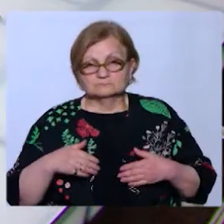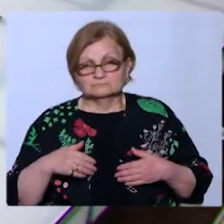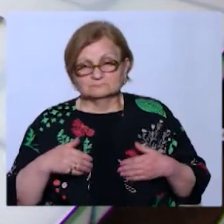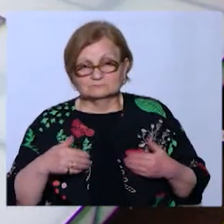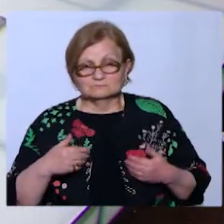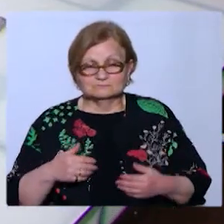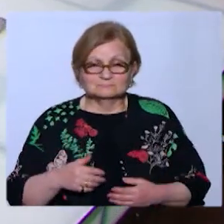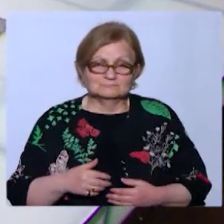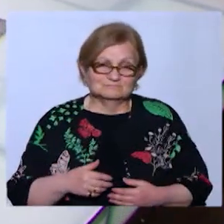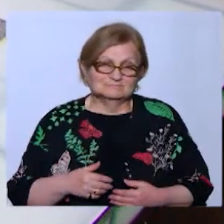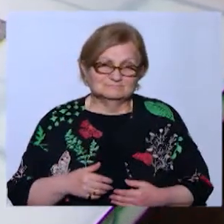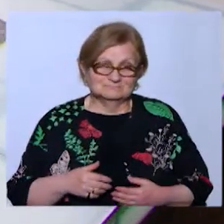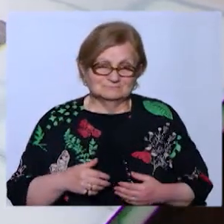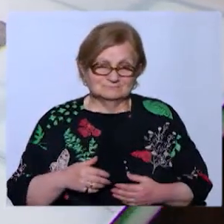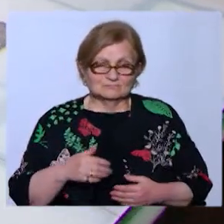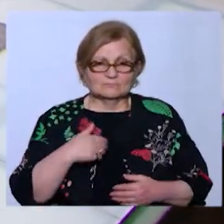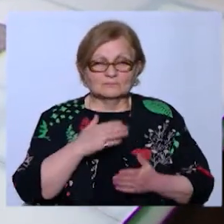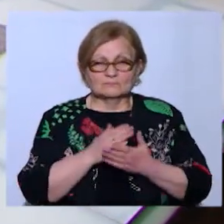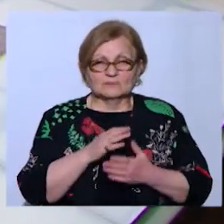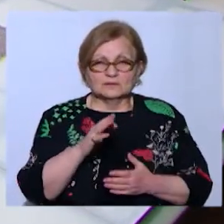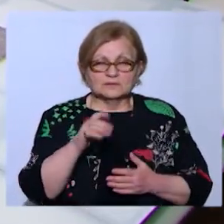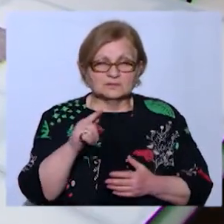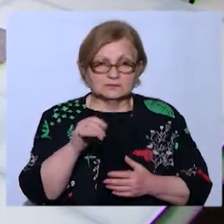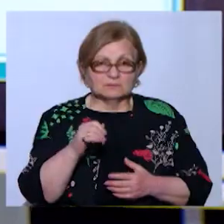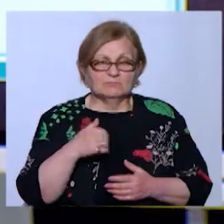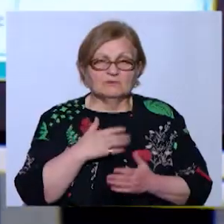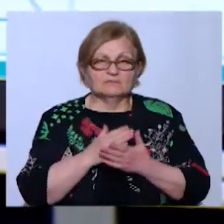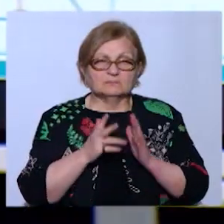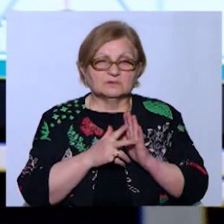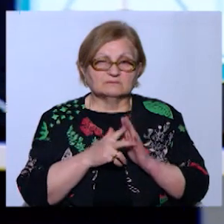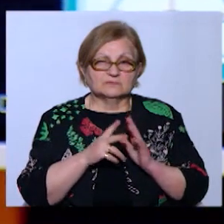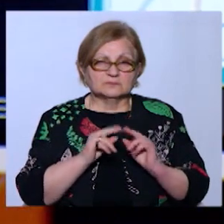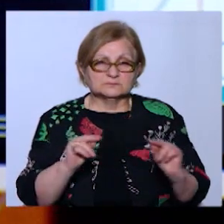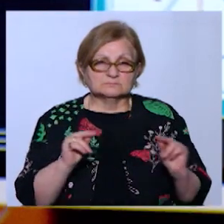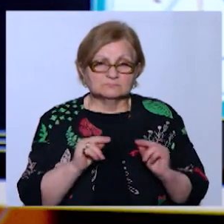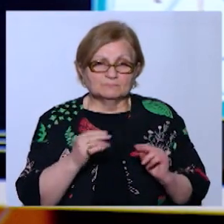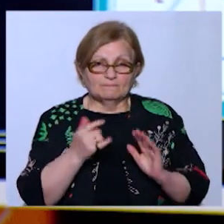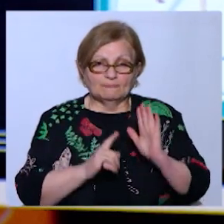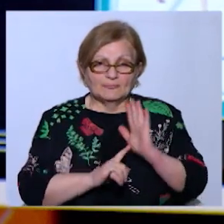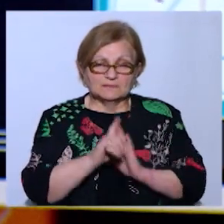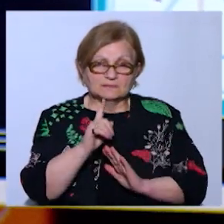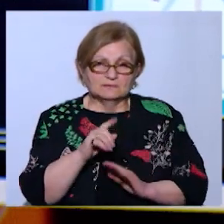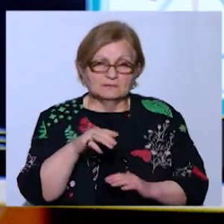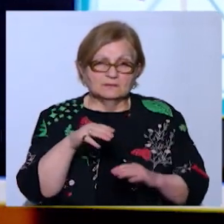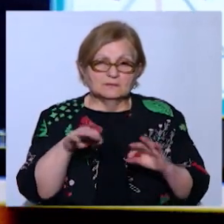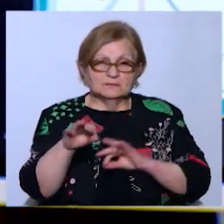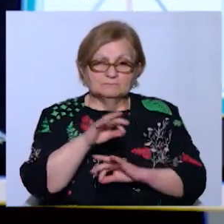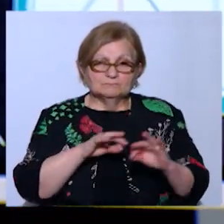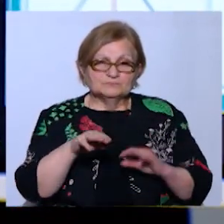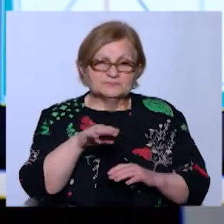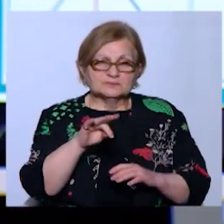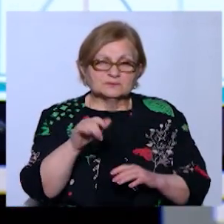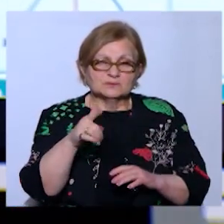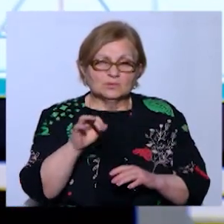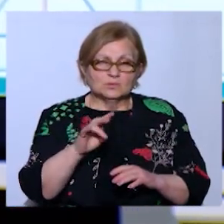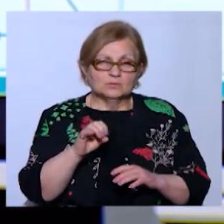მოგესალმებით. მიხარია თქვენი ნახვა. მე ვარ ქეთი, მეორე კლასის მათემატიკის მასწავლებელი. დღეს დავიწყებთ ტრიგონომეტრიის საფუძვლების შესწავლას და